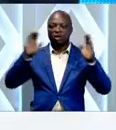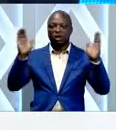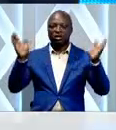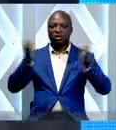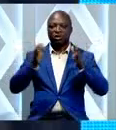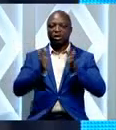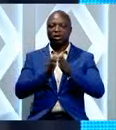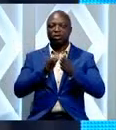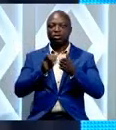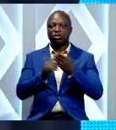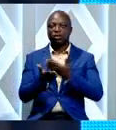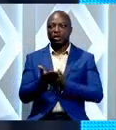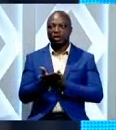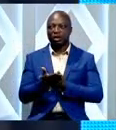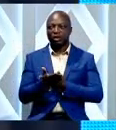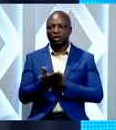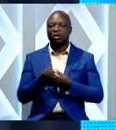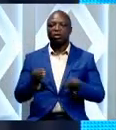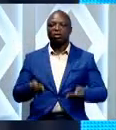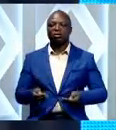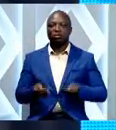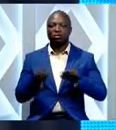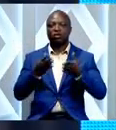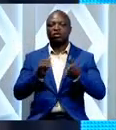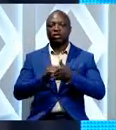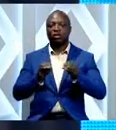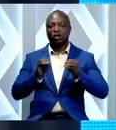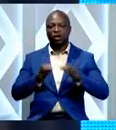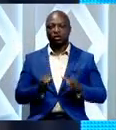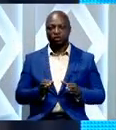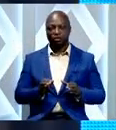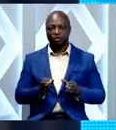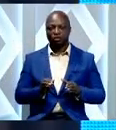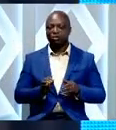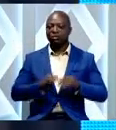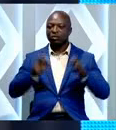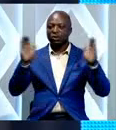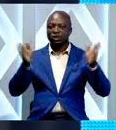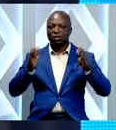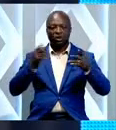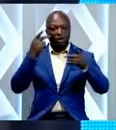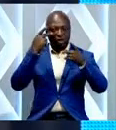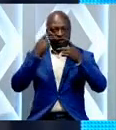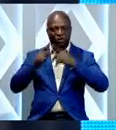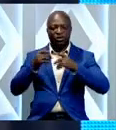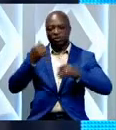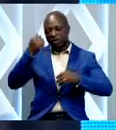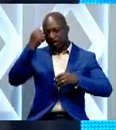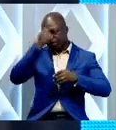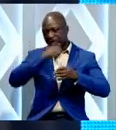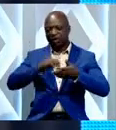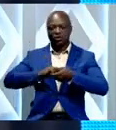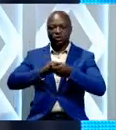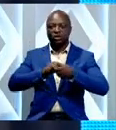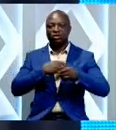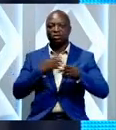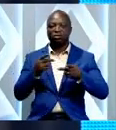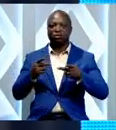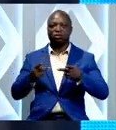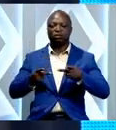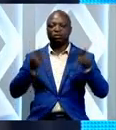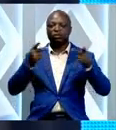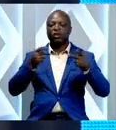ce matin m'offre l'heureuse occasion de célébrer la vision d'une Afrique unie et prospère